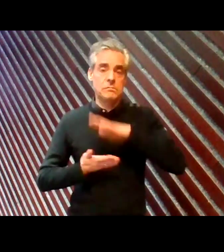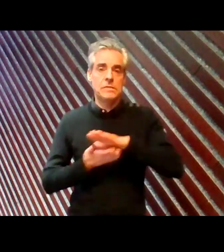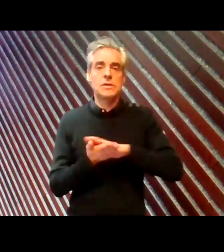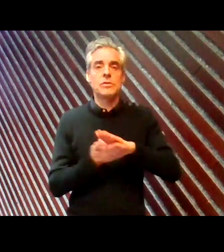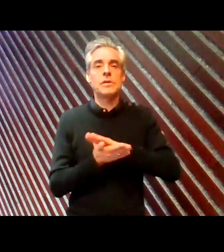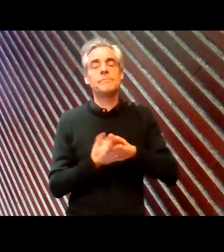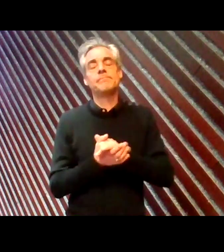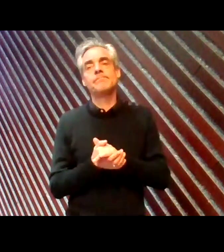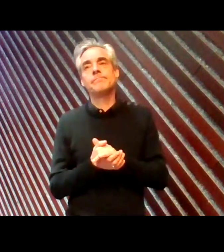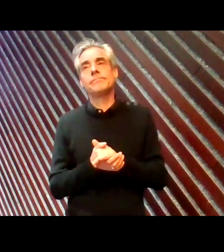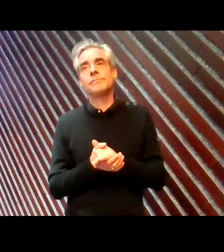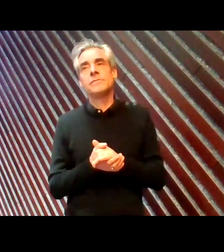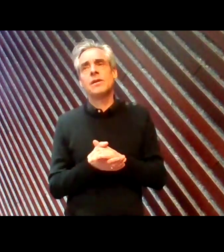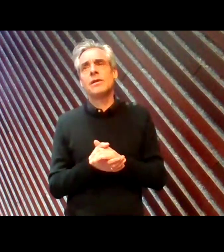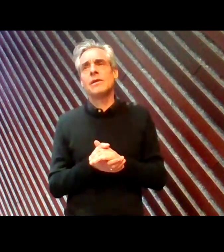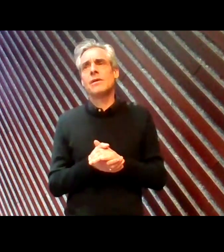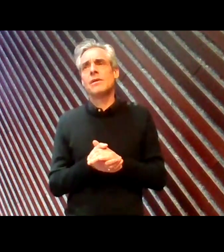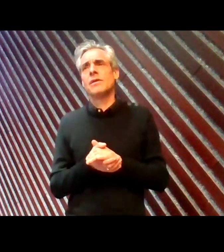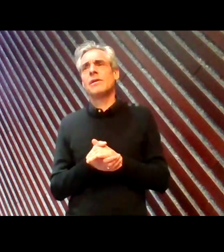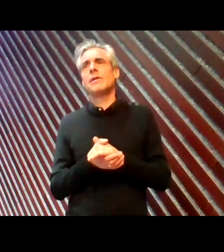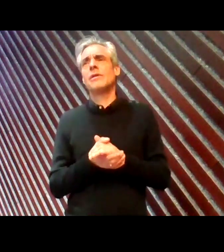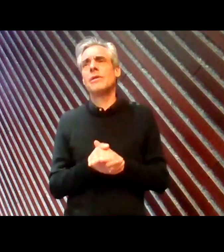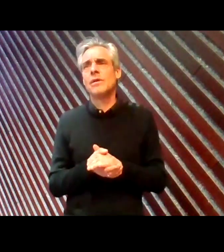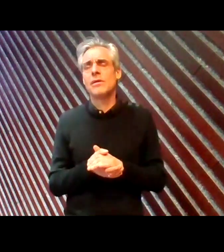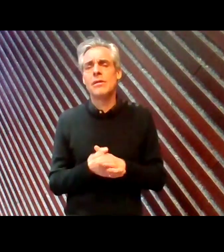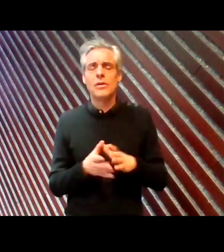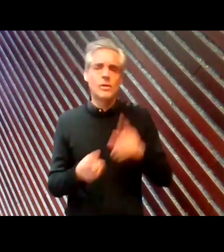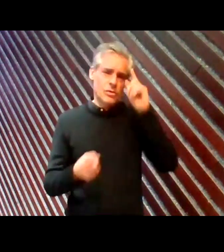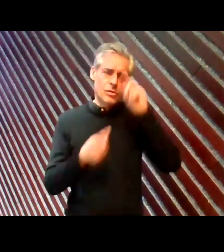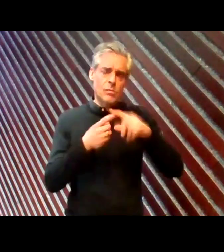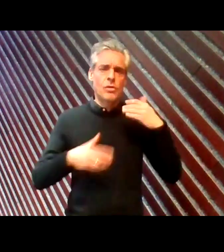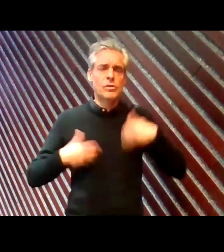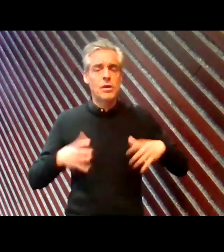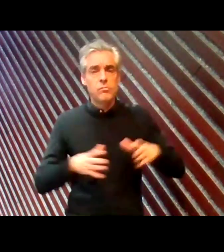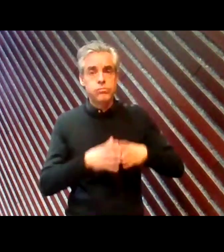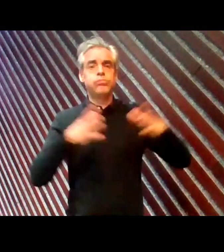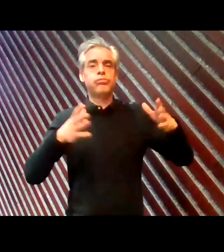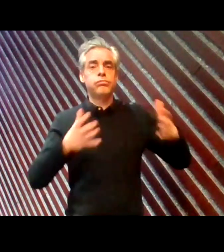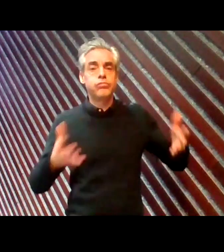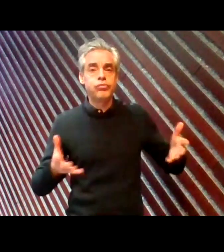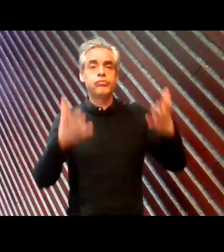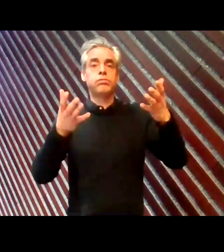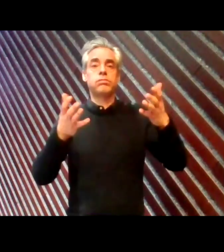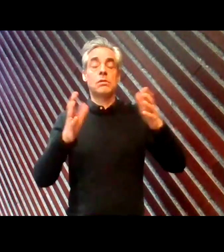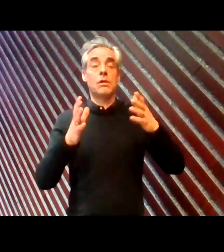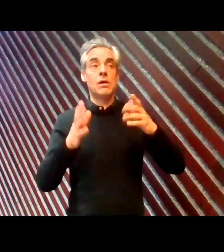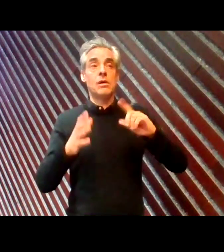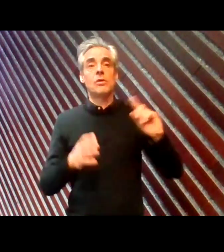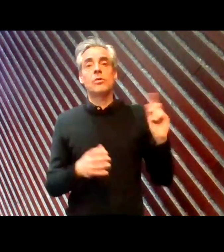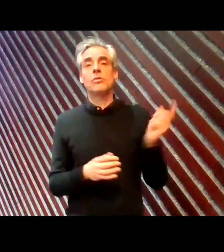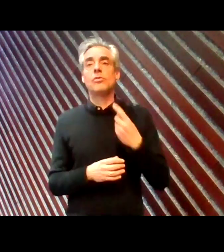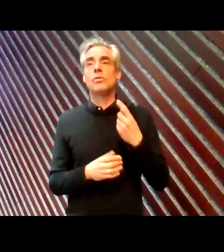le grand sujet au cours du handicap et vraiment toutes